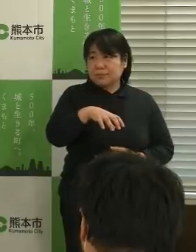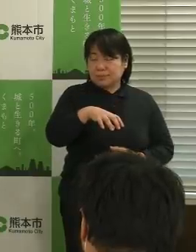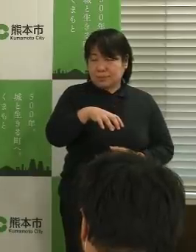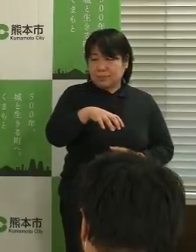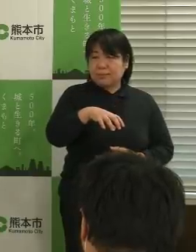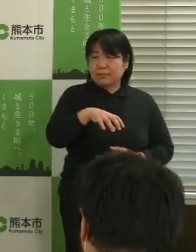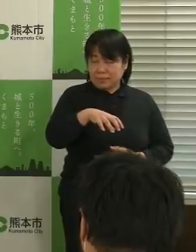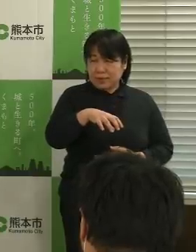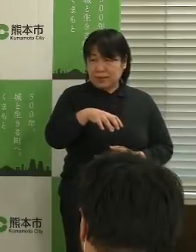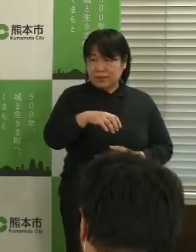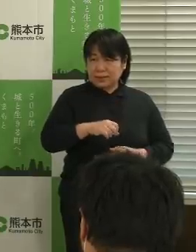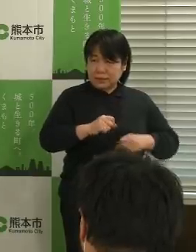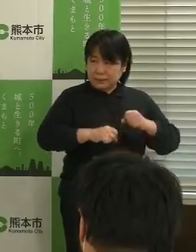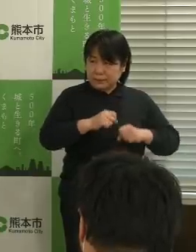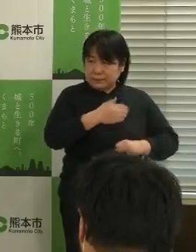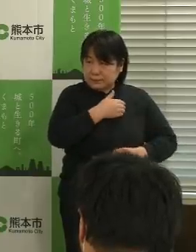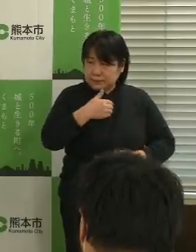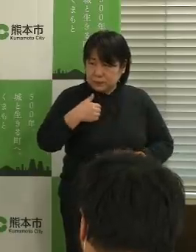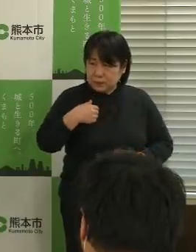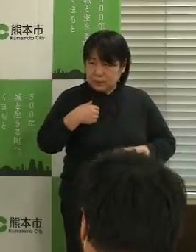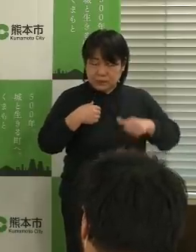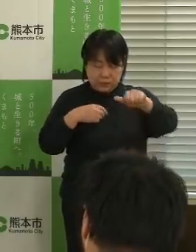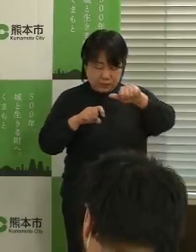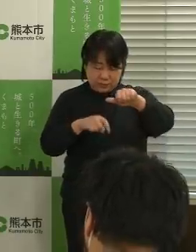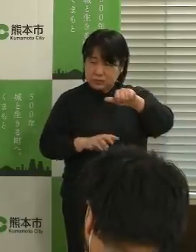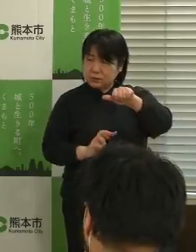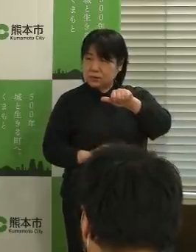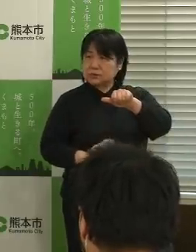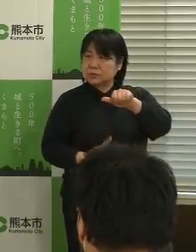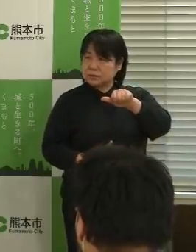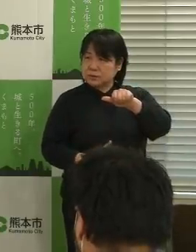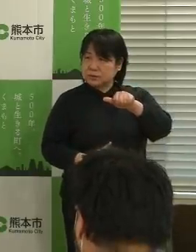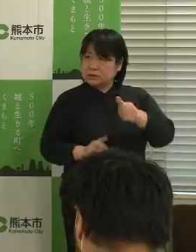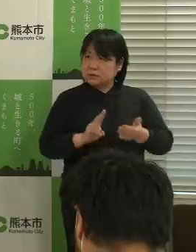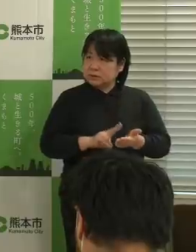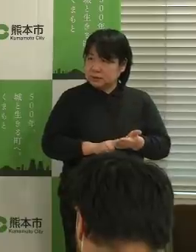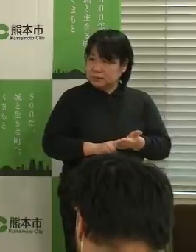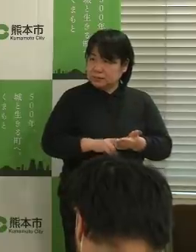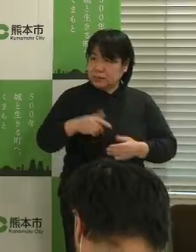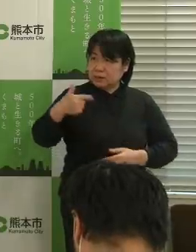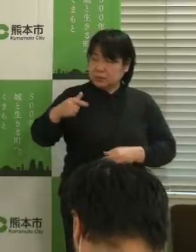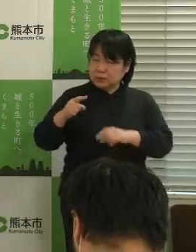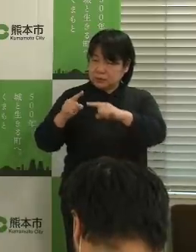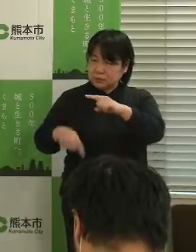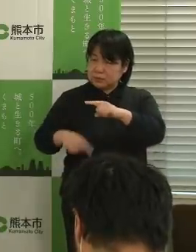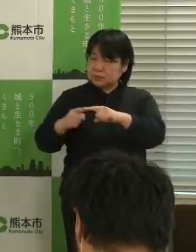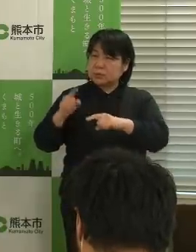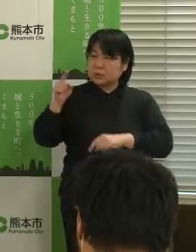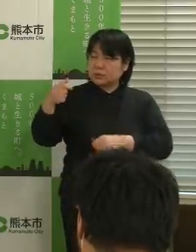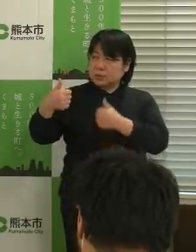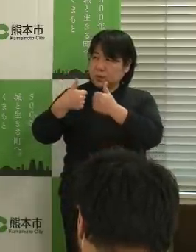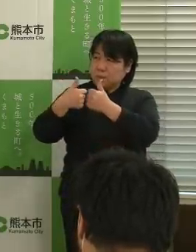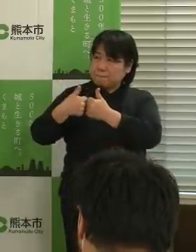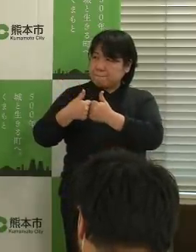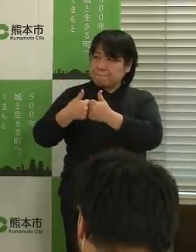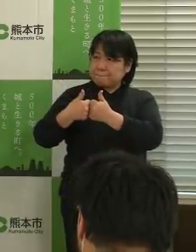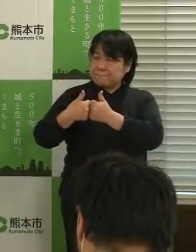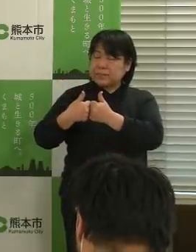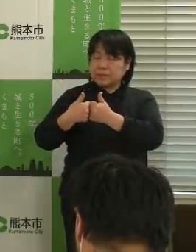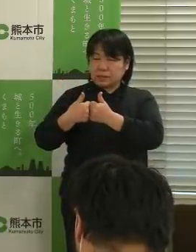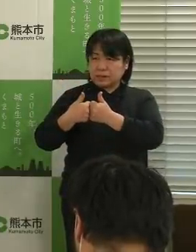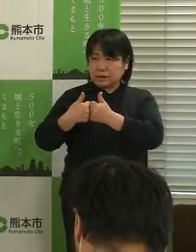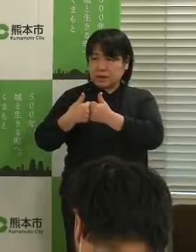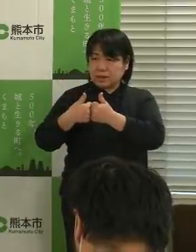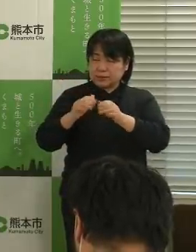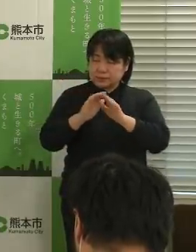ようにということで5月末というふうに設定をしたということです。これは教育長ともある程度協議をしながら、だい